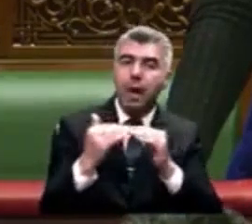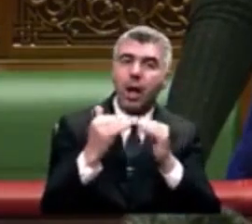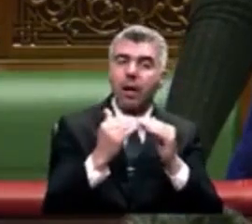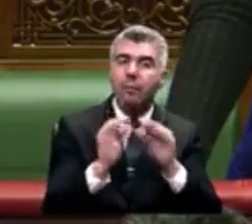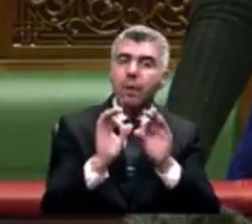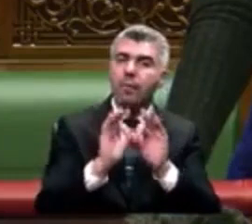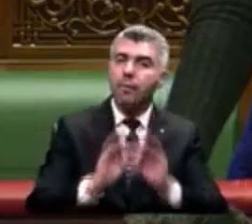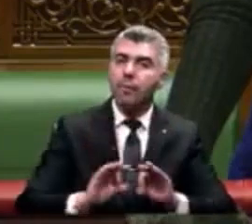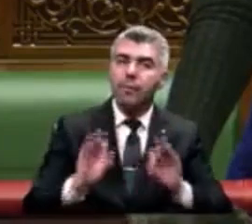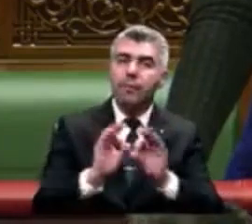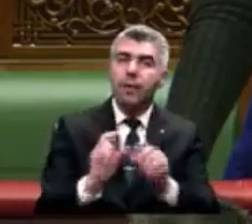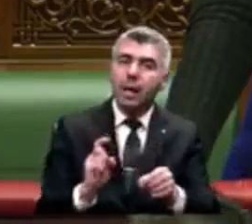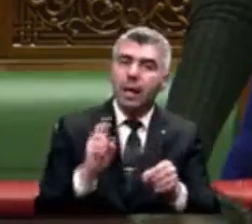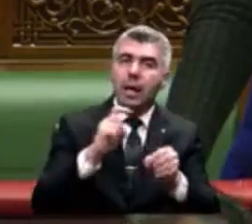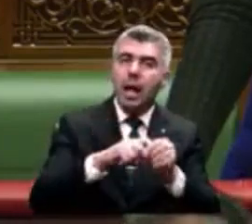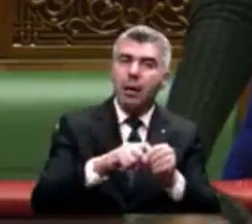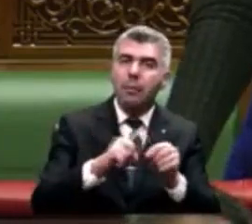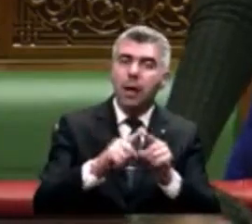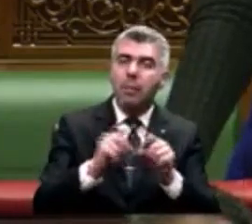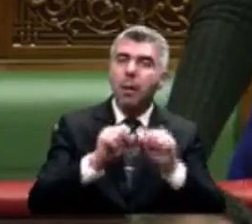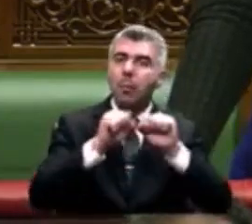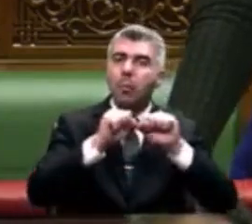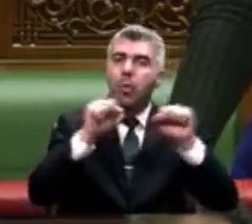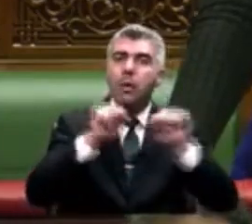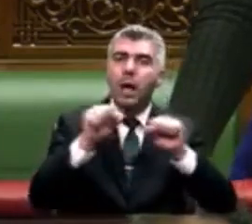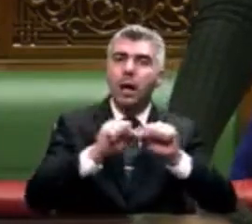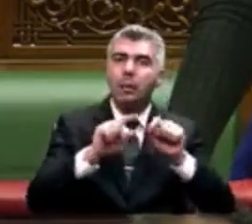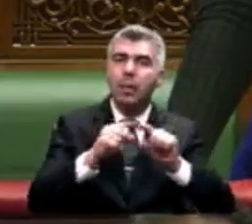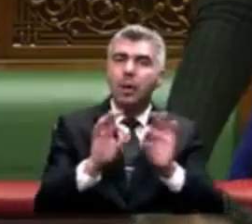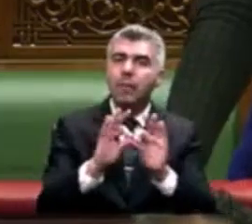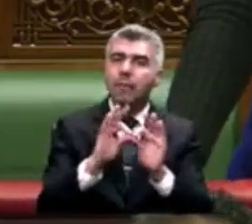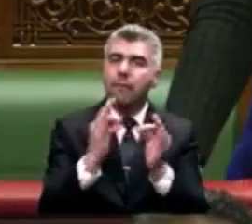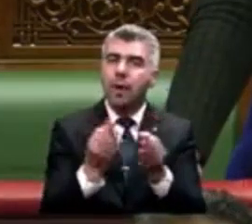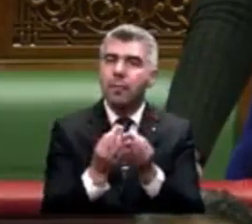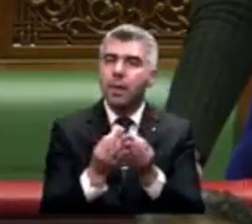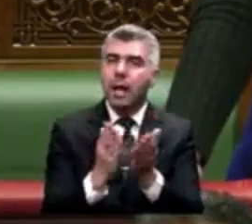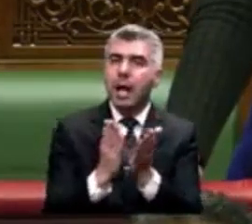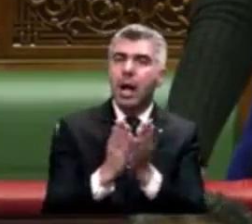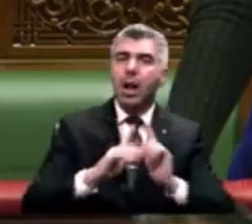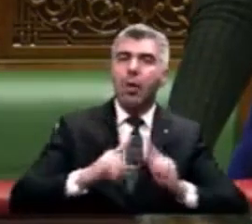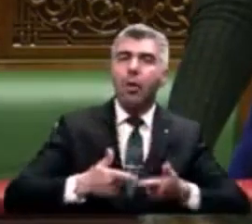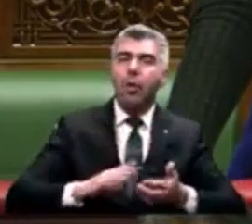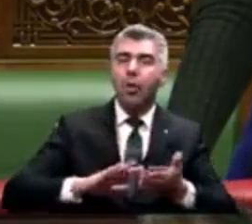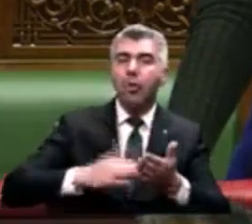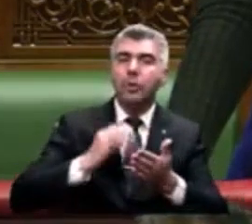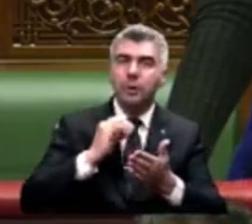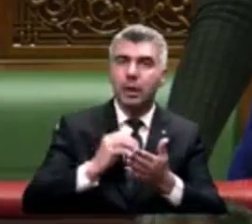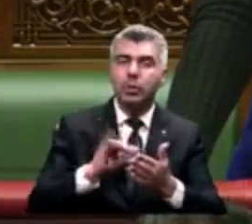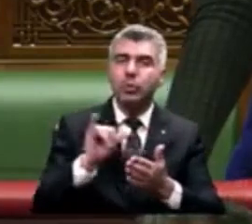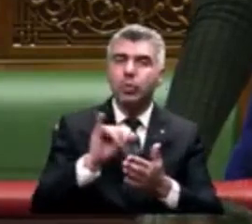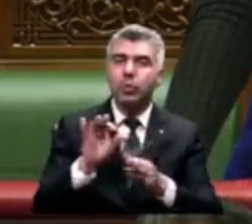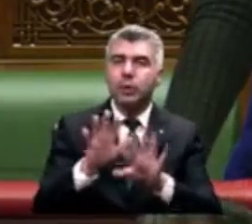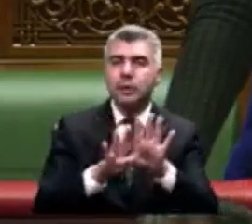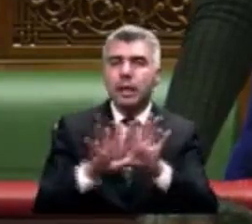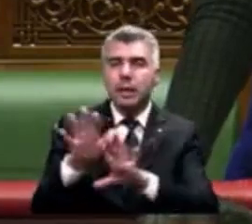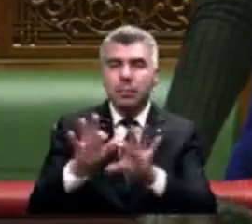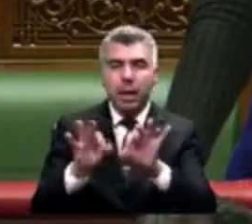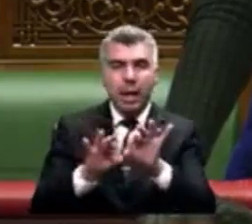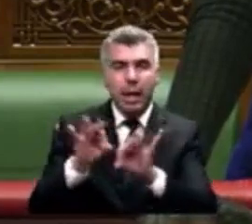مع النقابات ادى الى حاله احتقان بين الاسره التعليميه، بالتالي كنسالكم السيد الوزير على الاجراءات والتدابير اللي غادي تقوموا